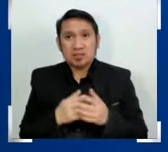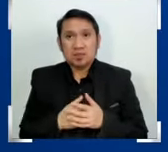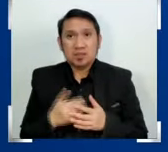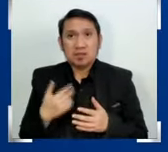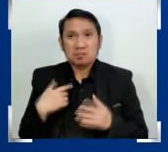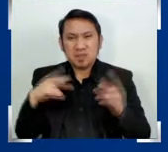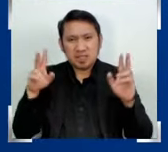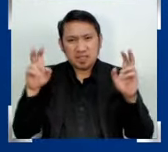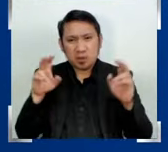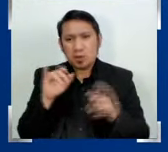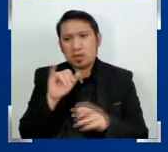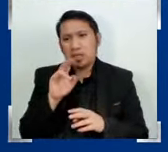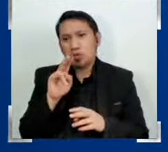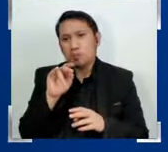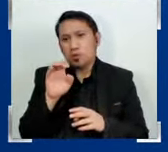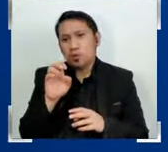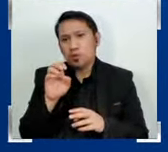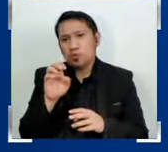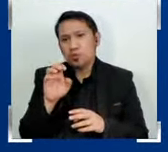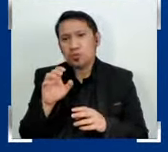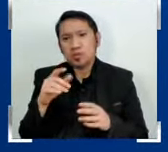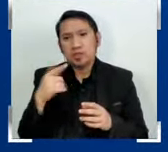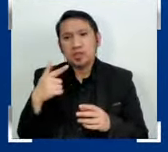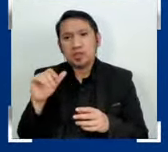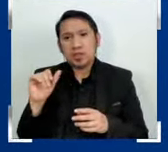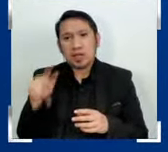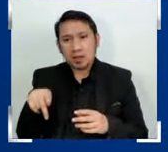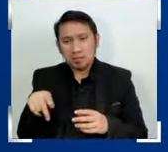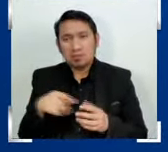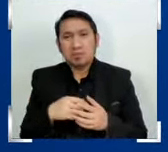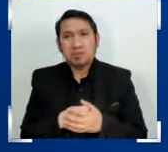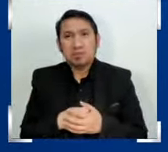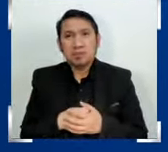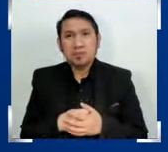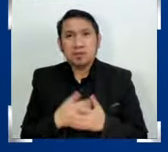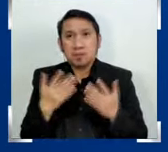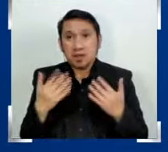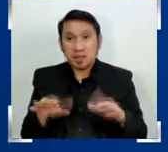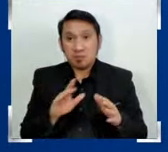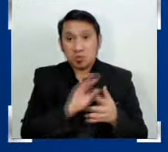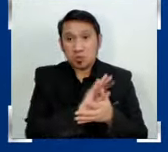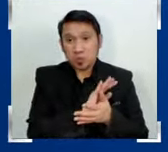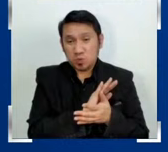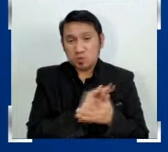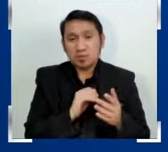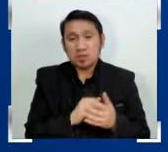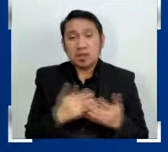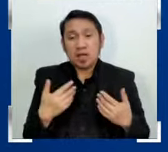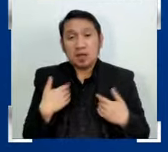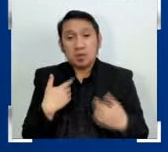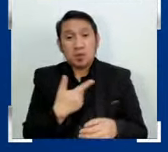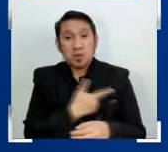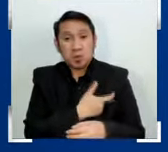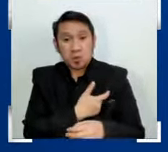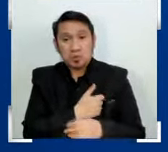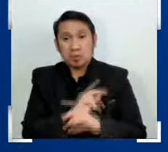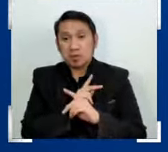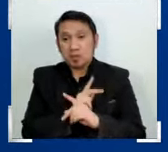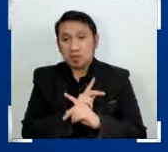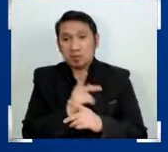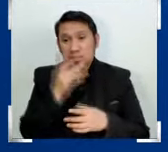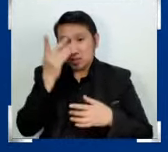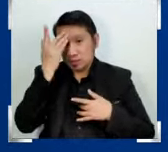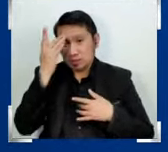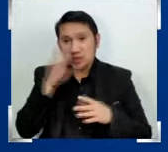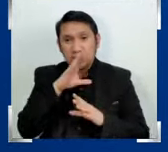is it's a global phenomenon yan, Melo. Opo. Because after the pandemic, yung mga vaccine-preventable diseases, kasama na dyan